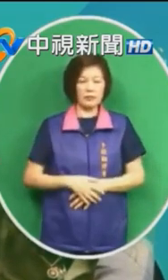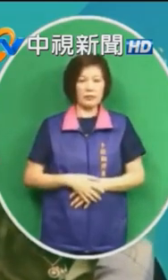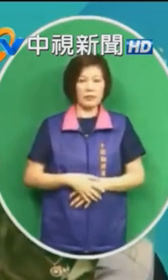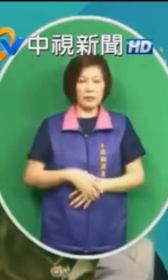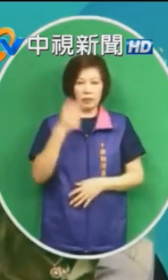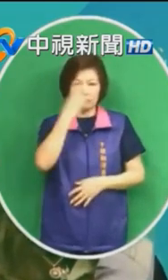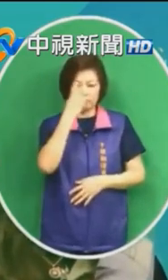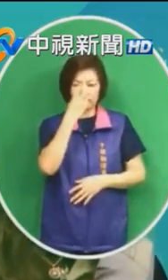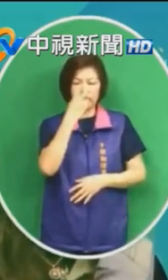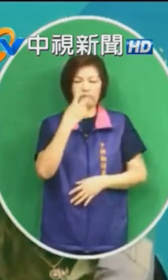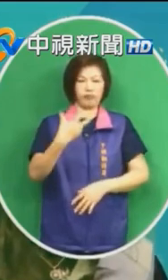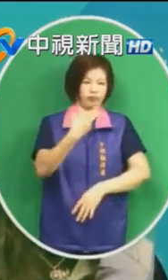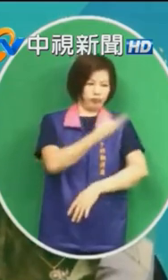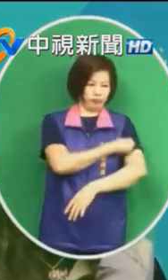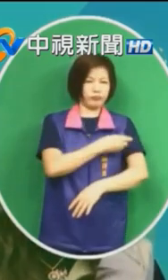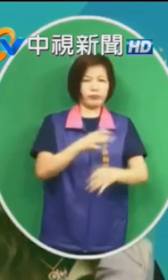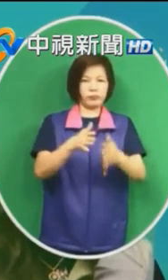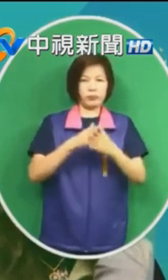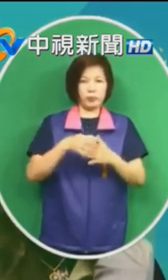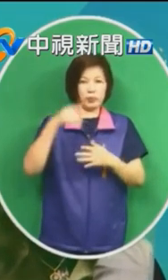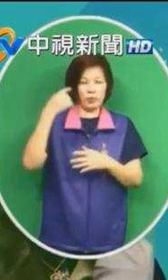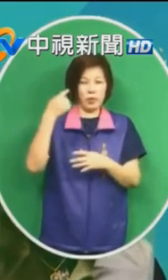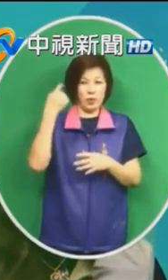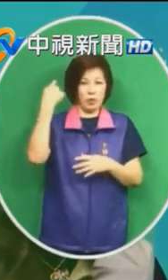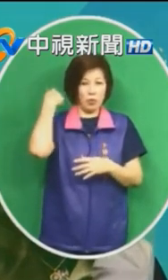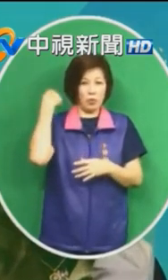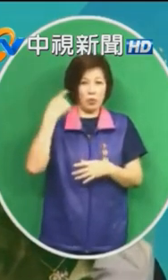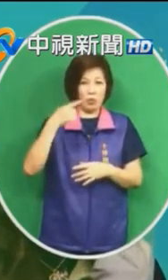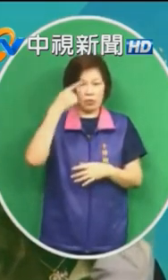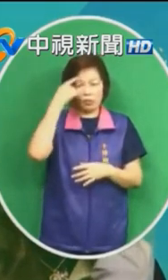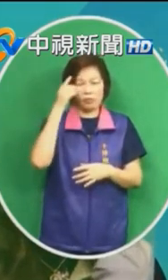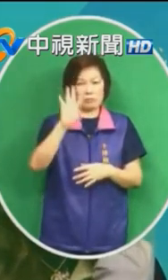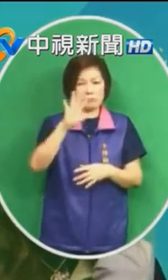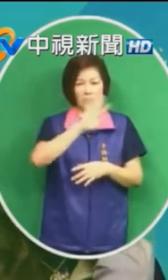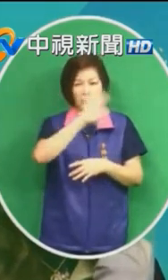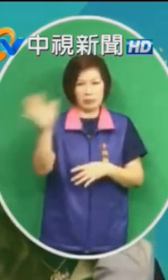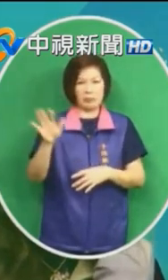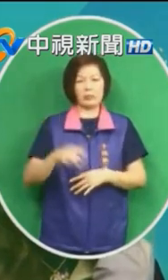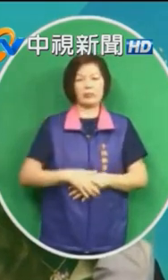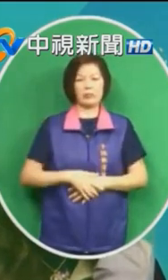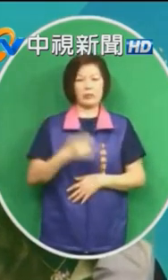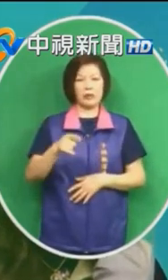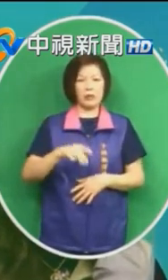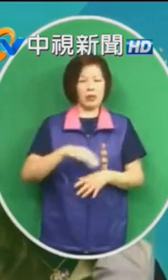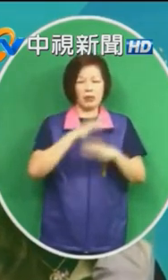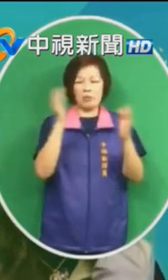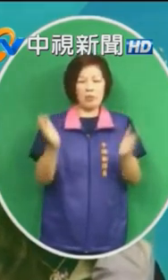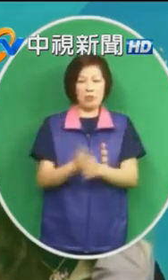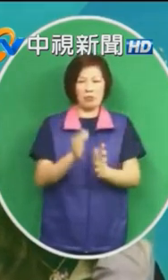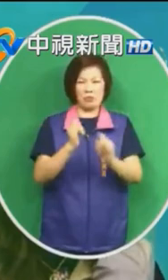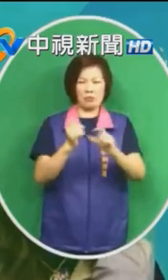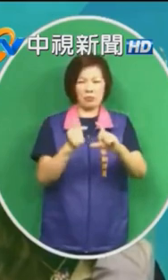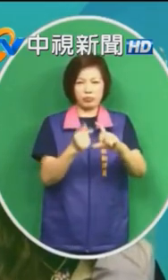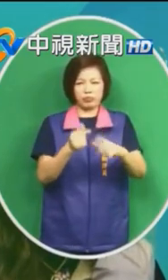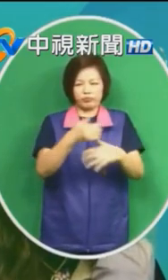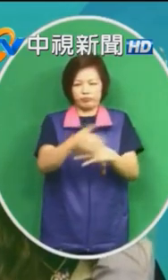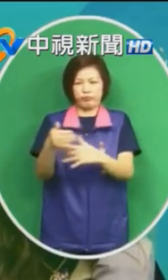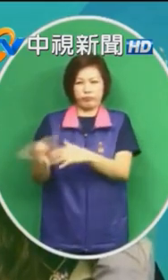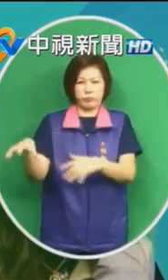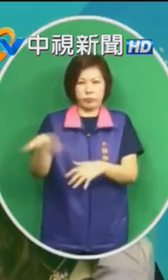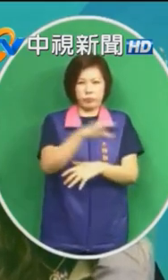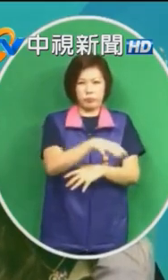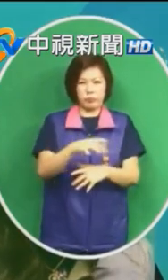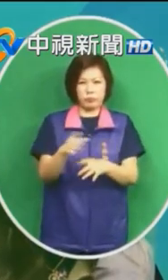射，在昨天第4天进行全乡的一个大清消，2个村的大清消之